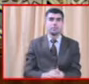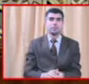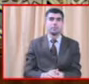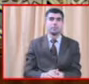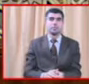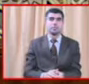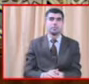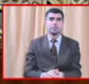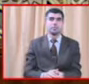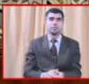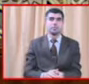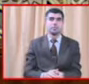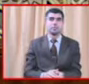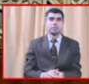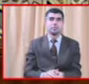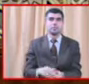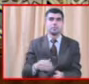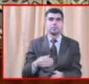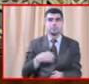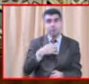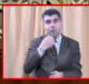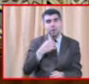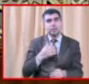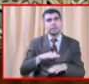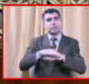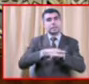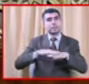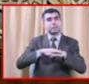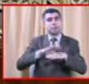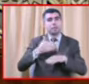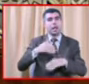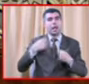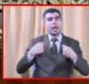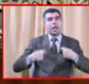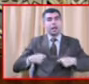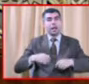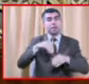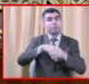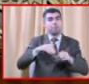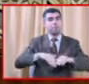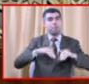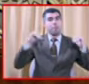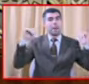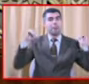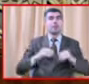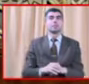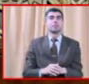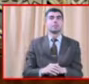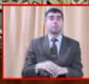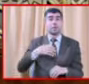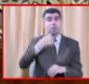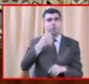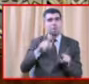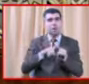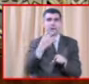شو إلا كان الرحيم، تفضل. السيد الرئيس، تفضل. السادة الوزراء والوزيرات، السادة النواب والنائبات، يؤسفني